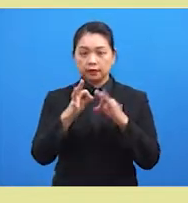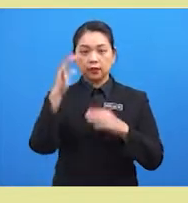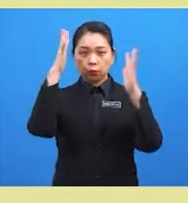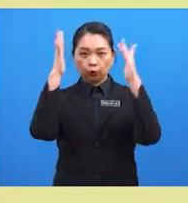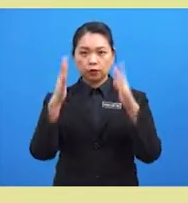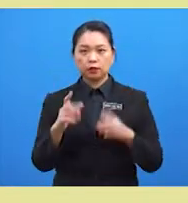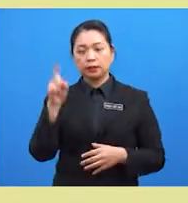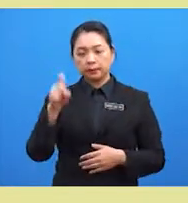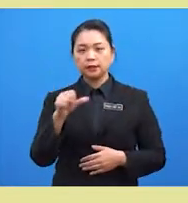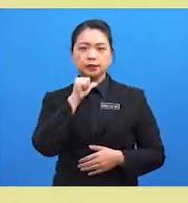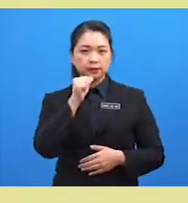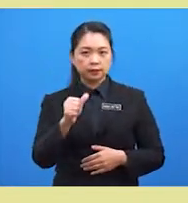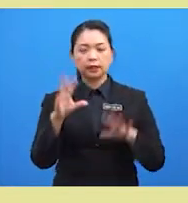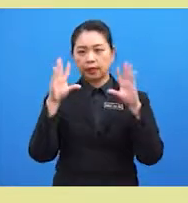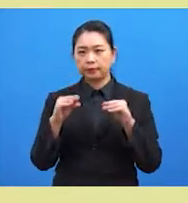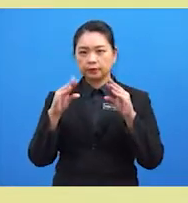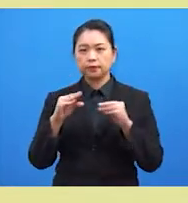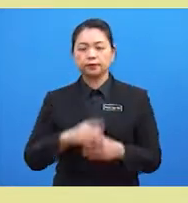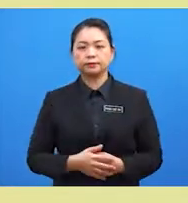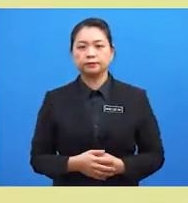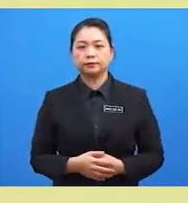berhujan pasti tak basah.